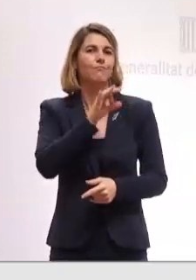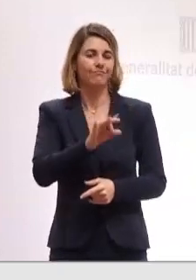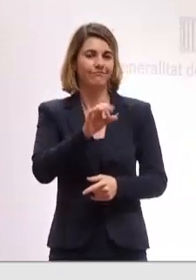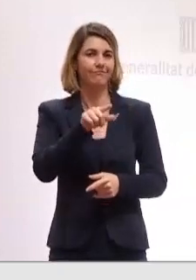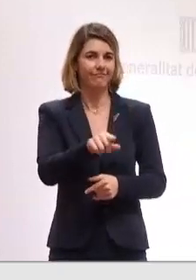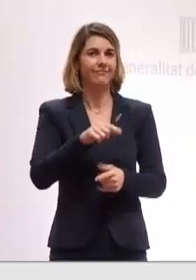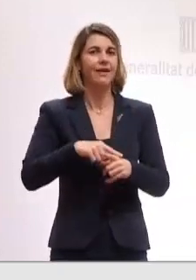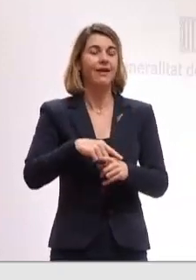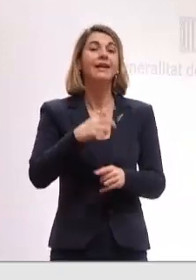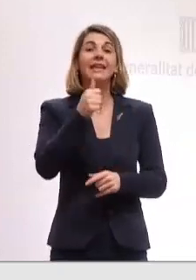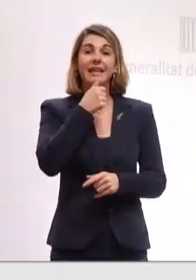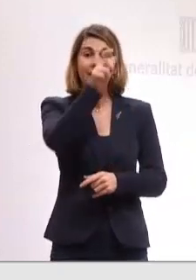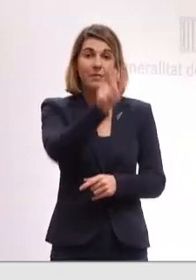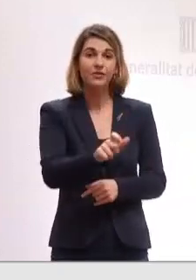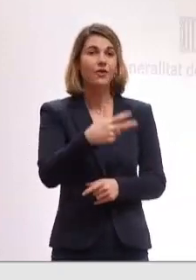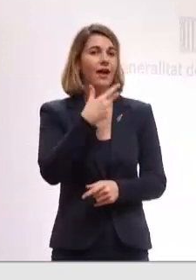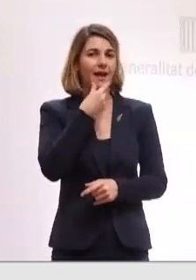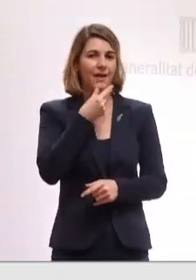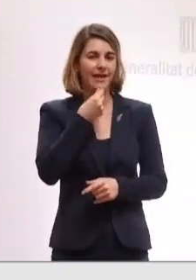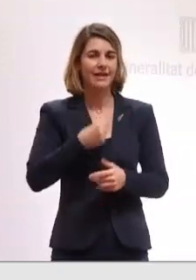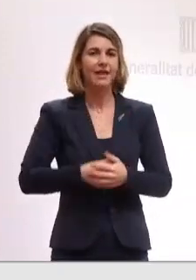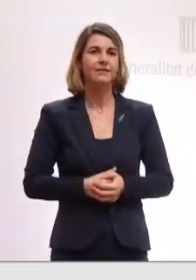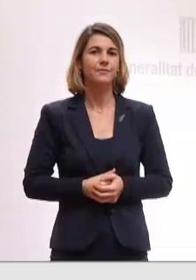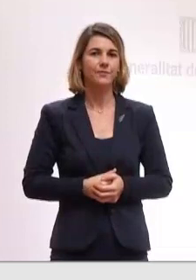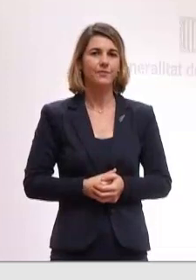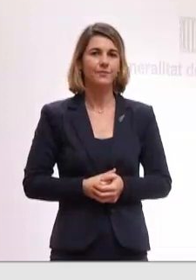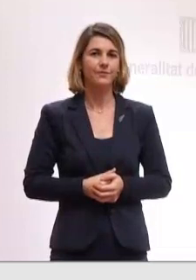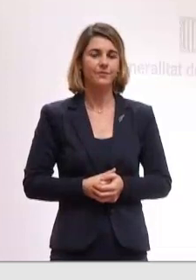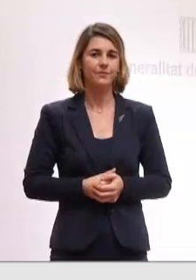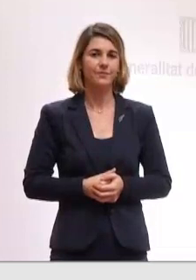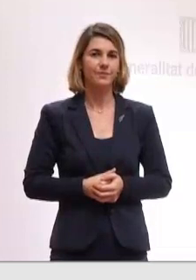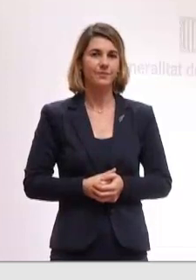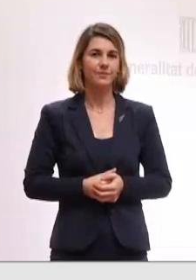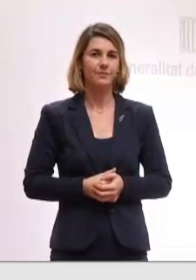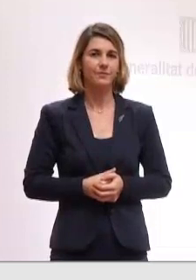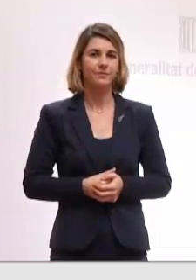honorífica. Recull el premi el president de la Federació, senyor Albert Caselles Garriga.